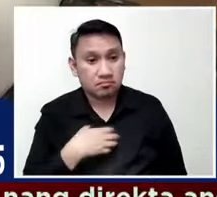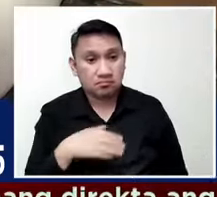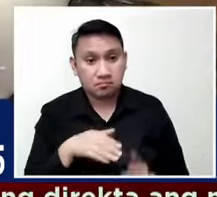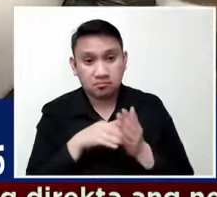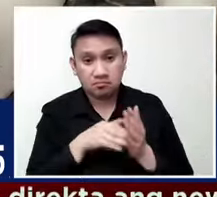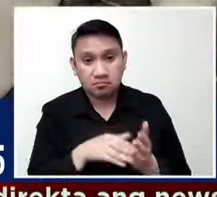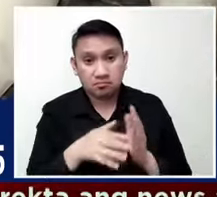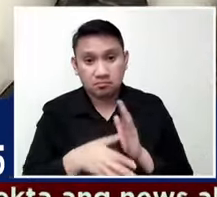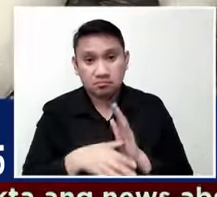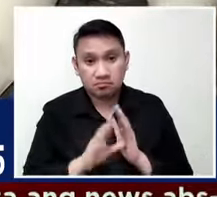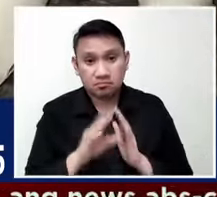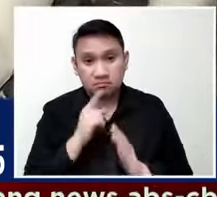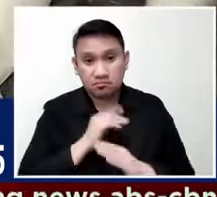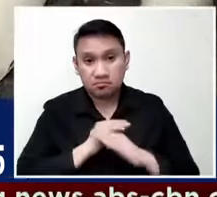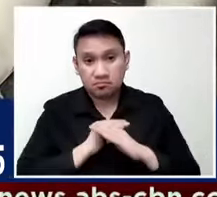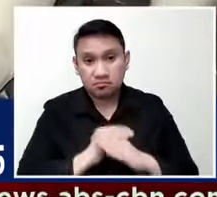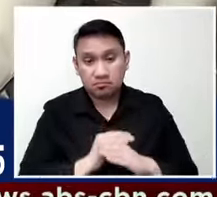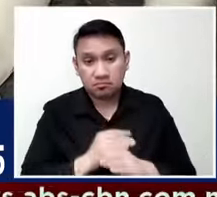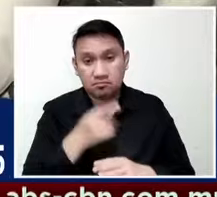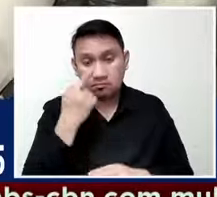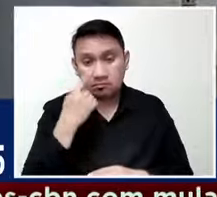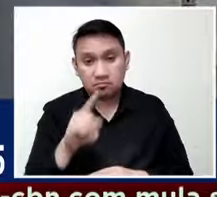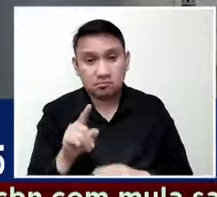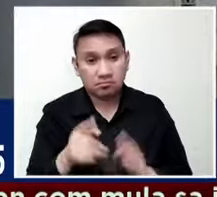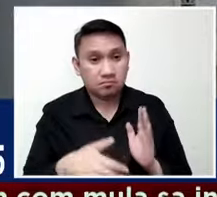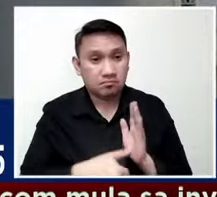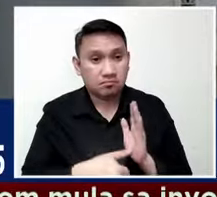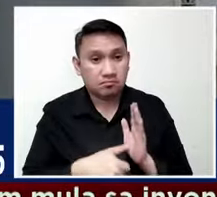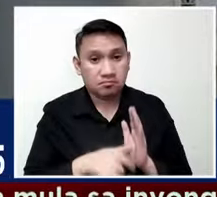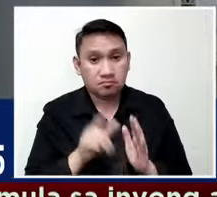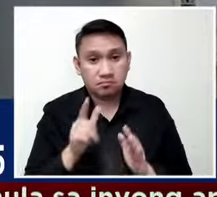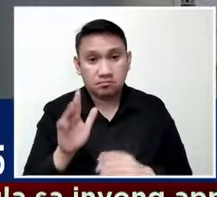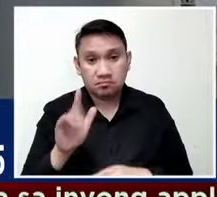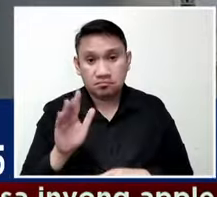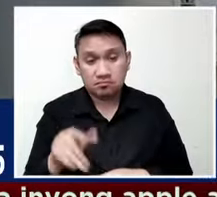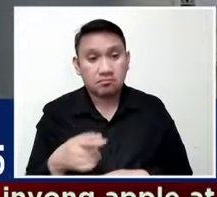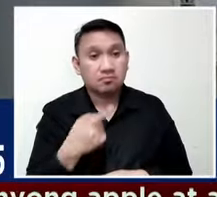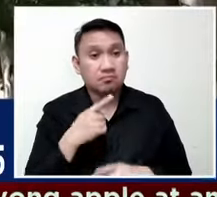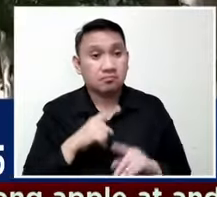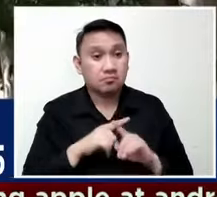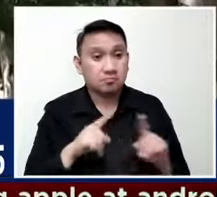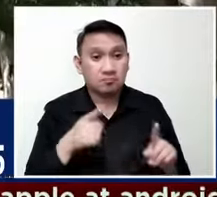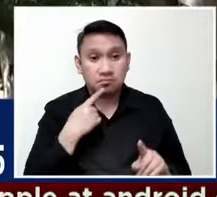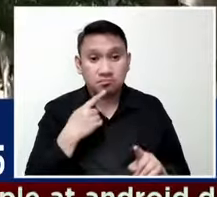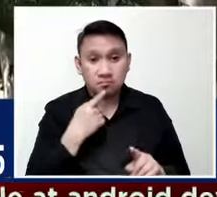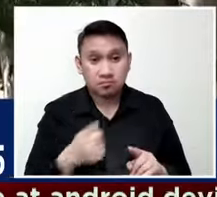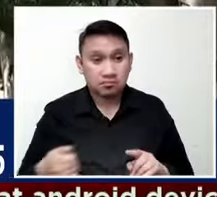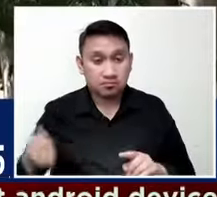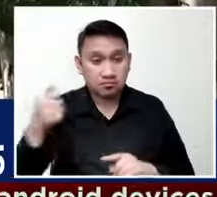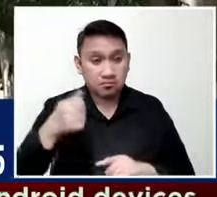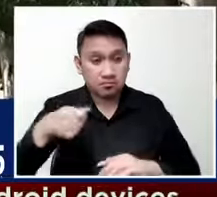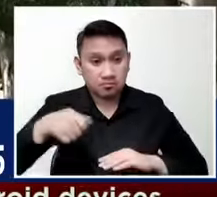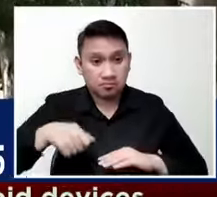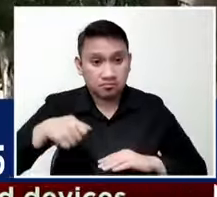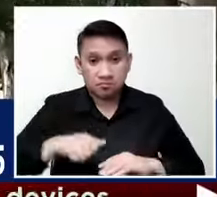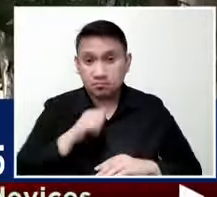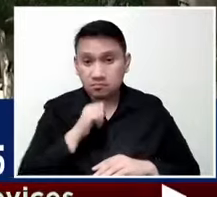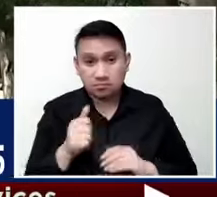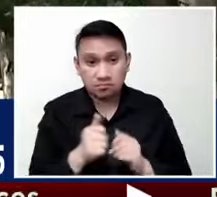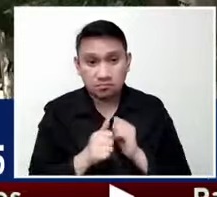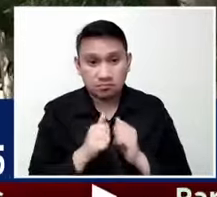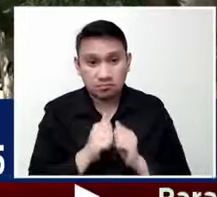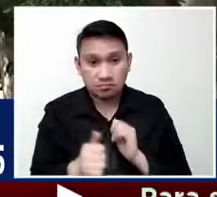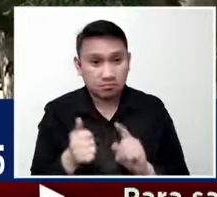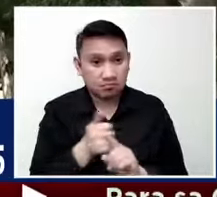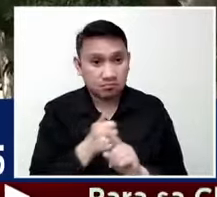matapos silang harangin para sa halalan 2025. Pero sinabi ng korte sa desisyon na hindi ibig sabihin na may pang-abuso ang